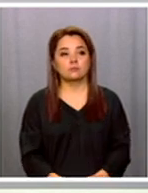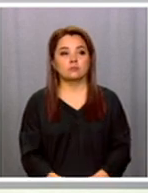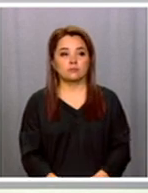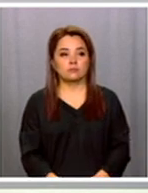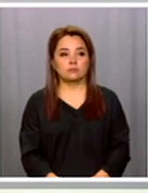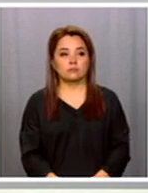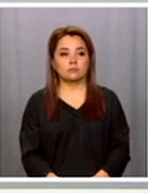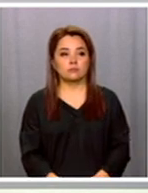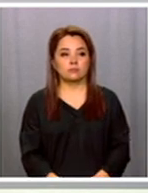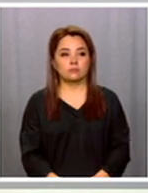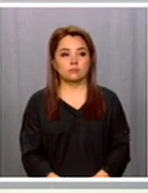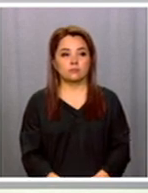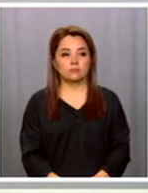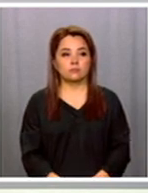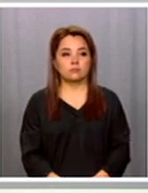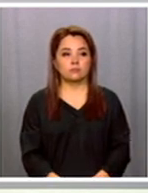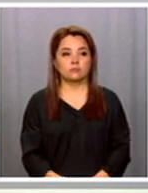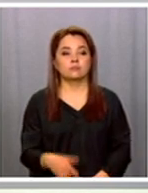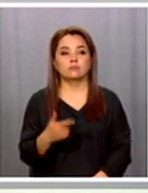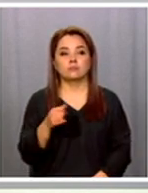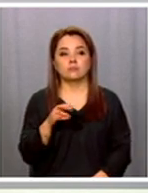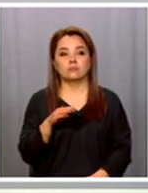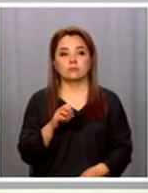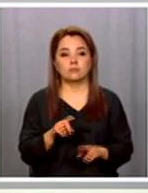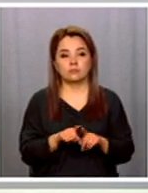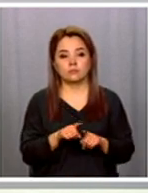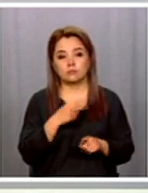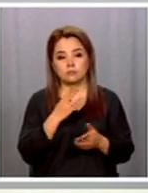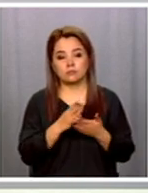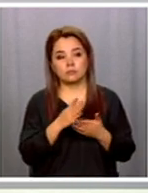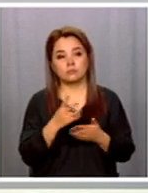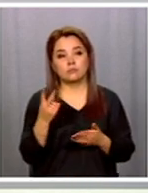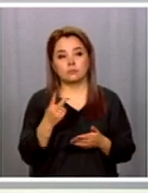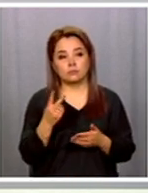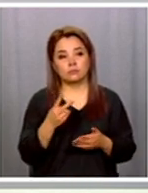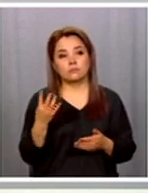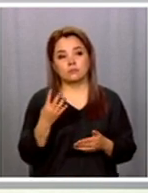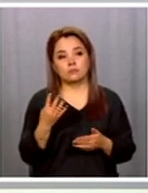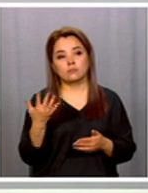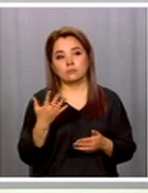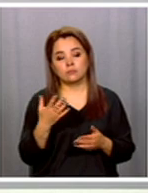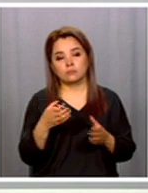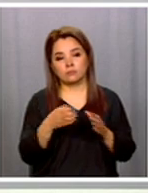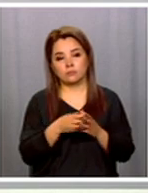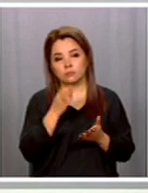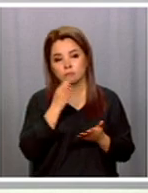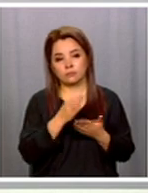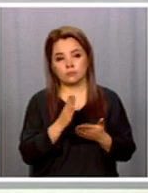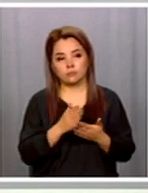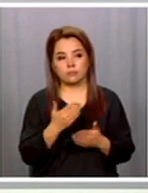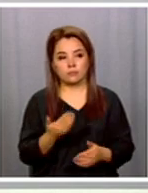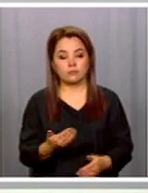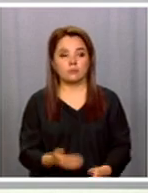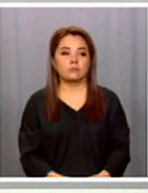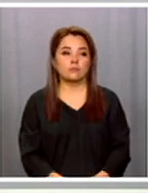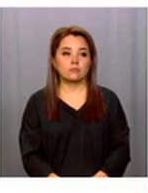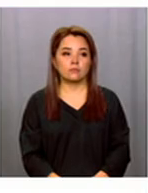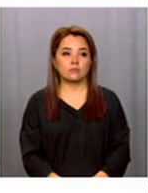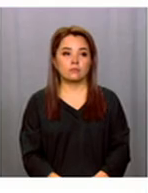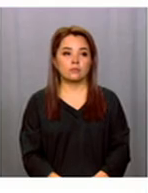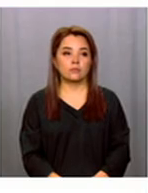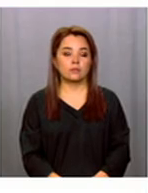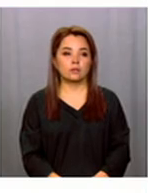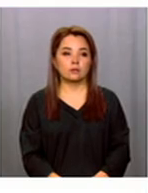пайда болады. Гаметофит. Екінші, жынысты ұрпақ. Төртінші, гамета түзу